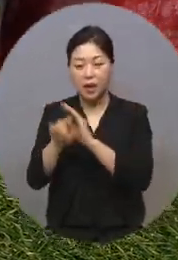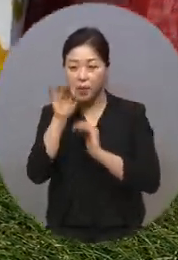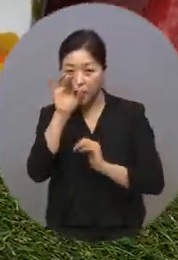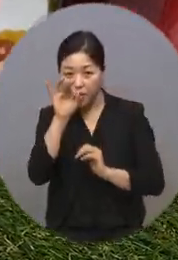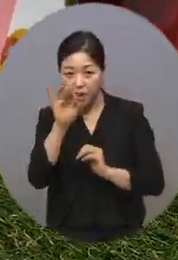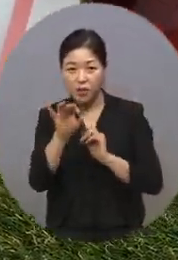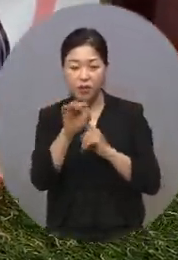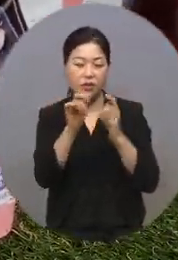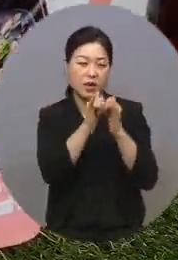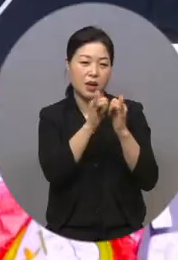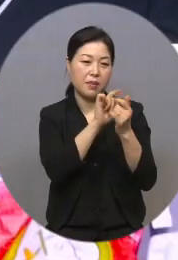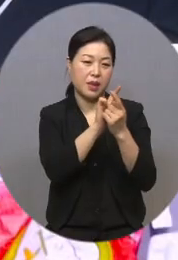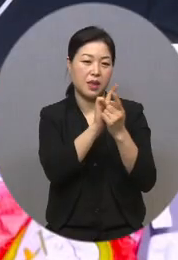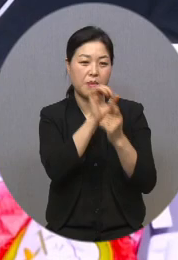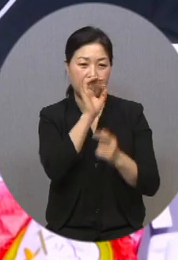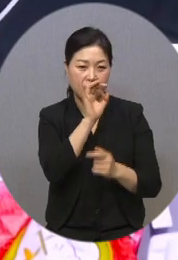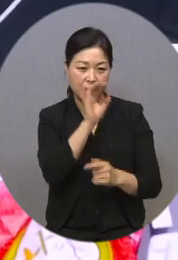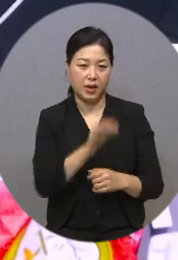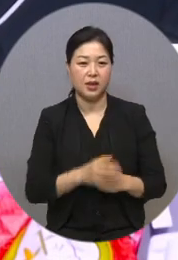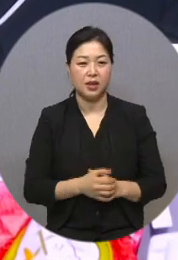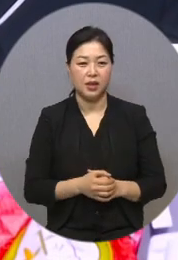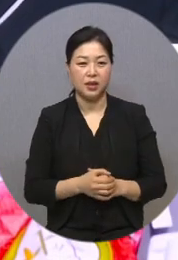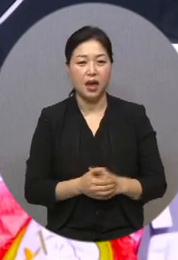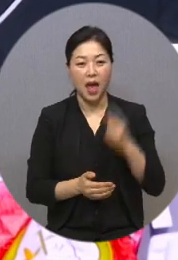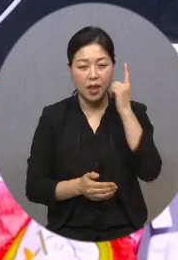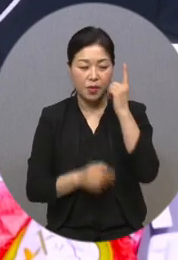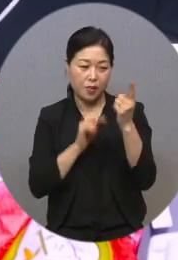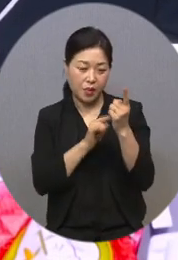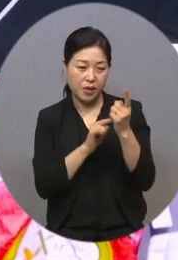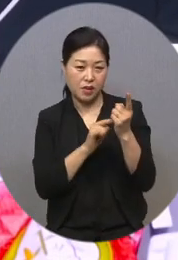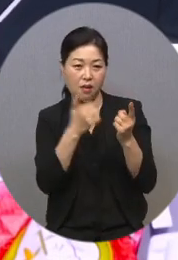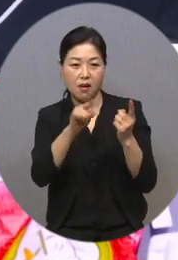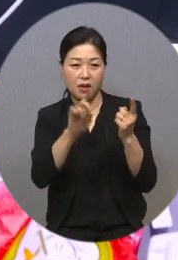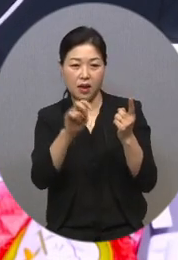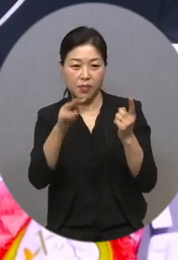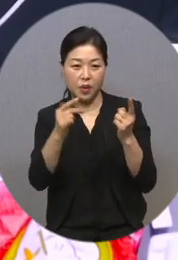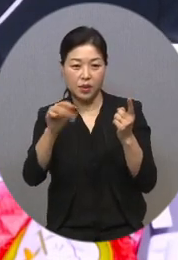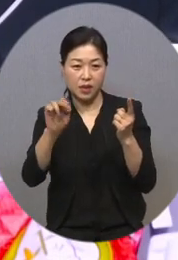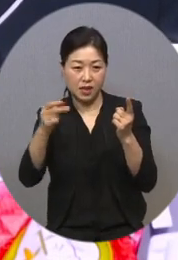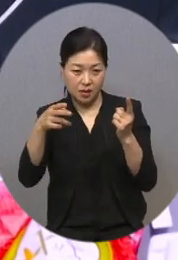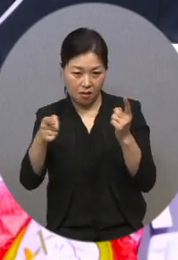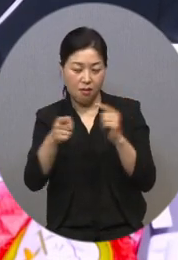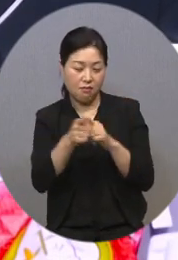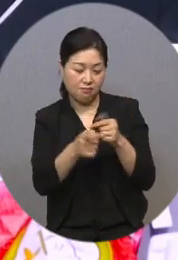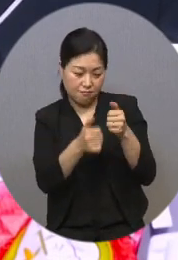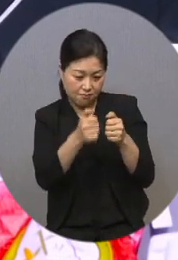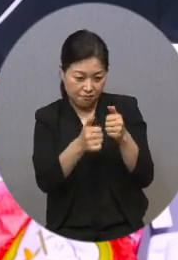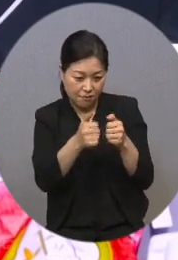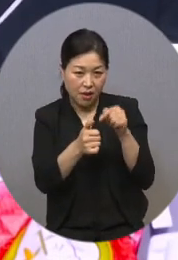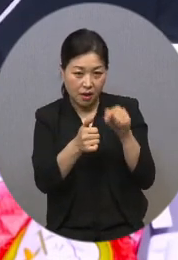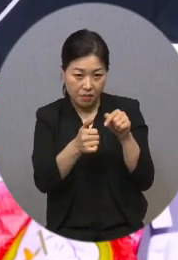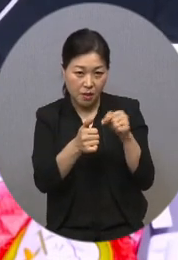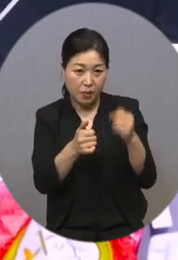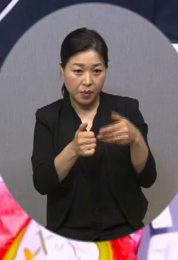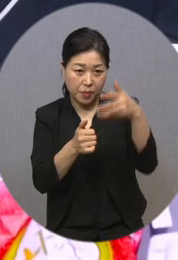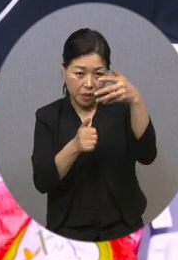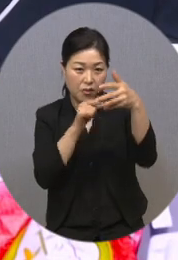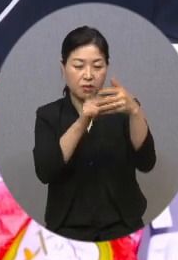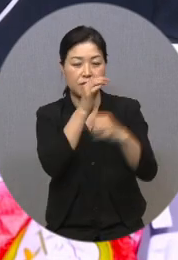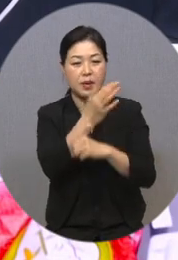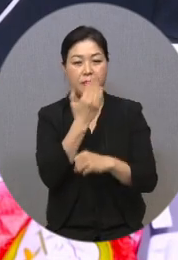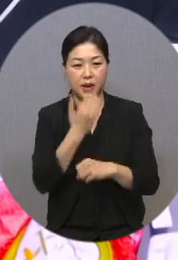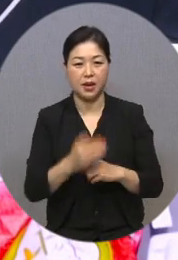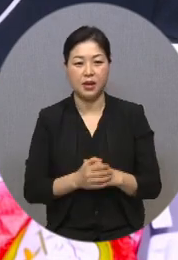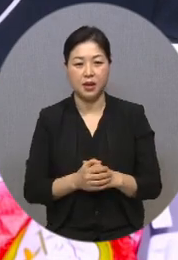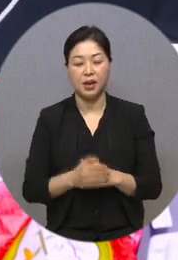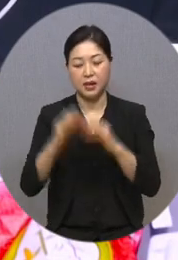사람으로 못 만나시고 그러시는데요. 바로 휴대폰에서 남도 장터를 치시면은 네. 바로 구입할 수 있게끔 또 바로